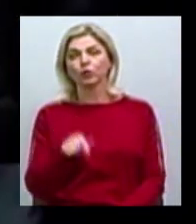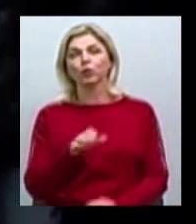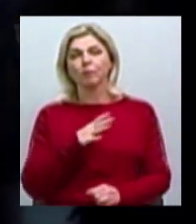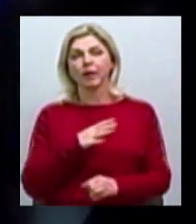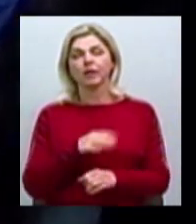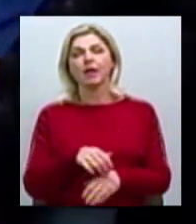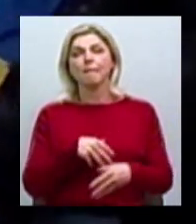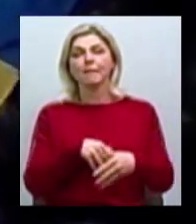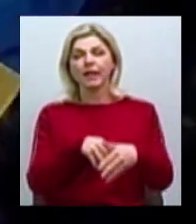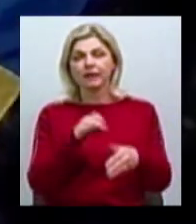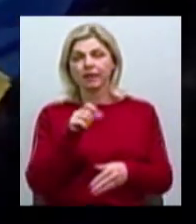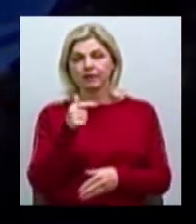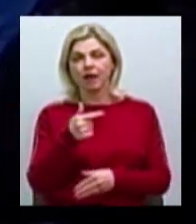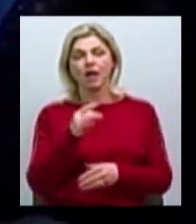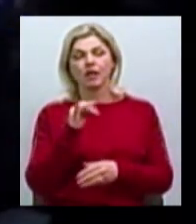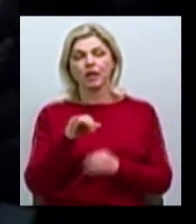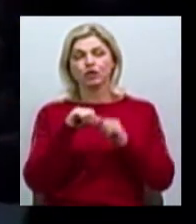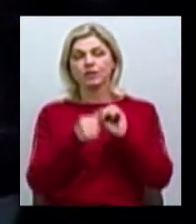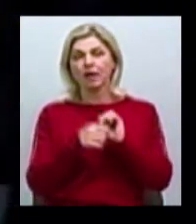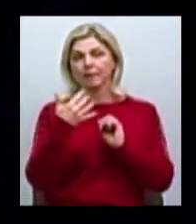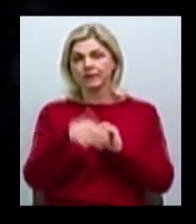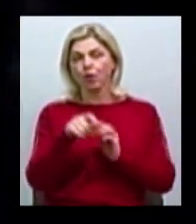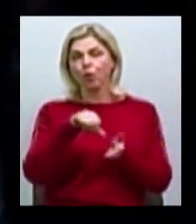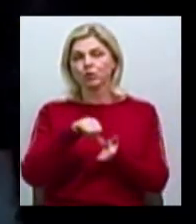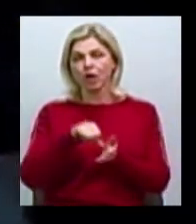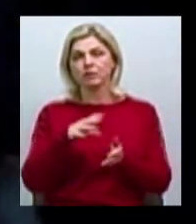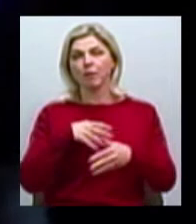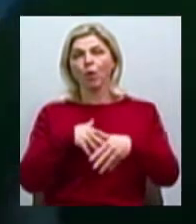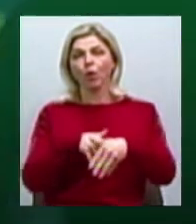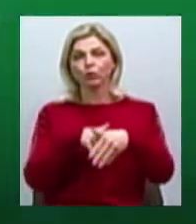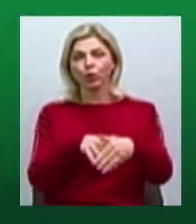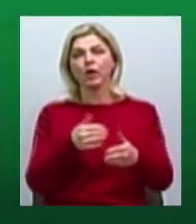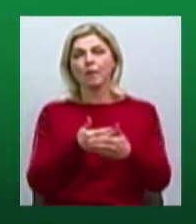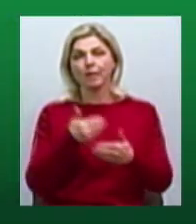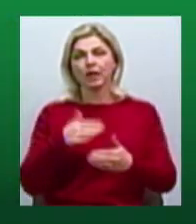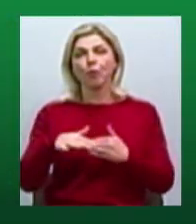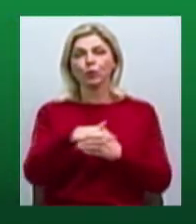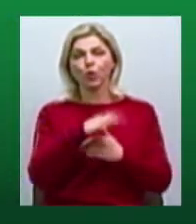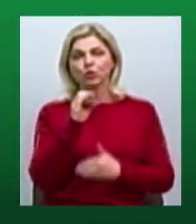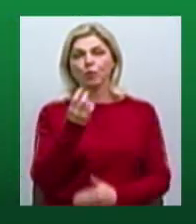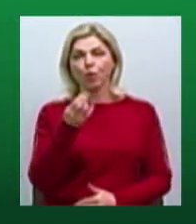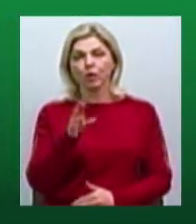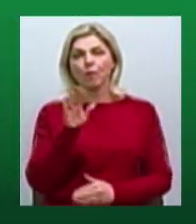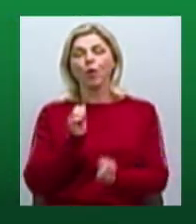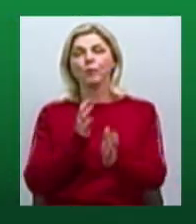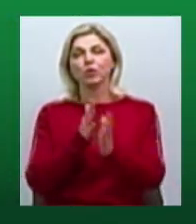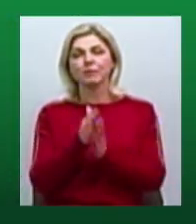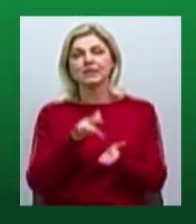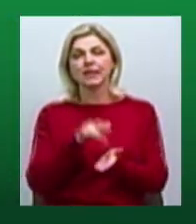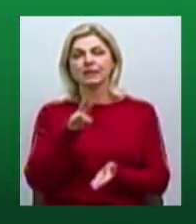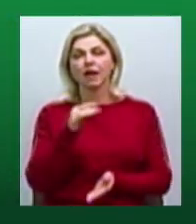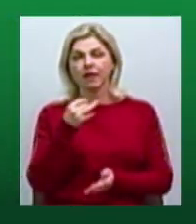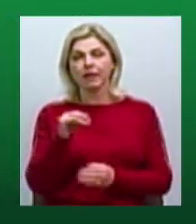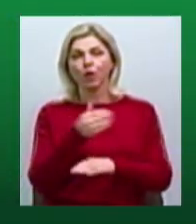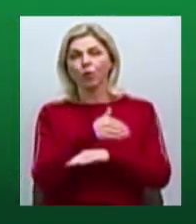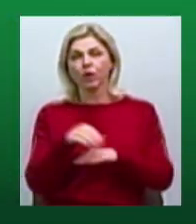О 18:50 учасники акції рушили ходою вулицею Соборною, потім пройдуть проспектом Центральним та